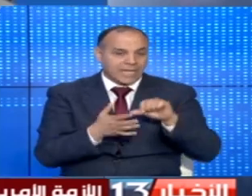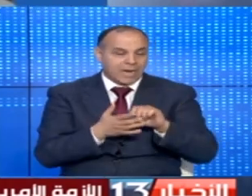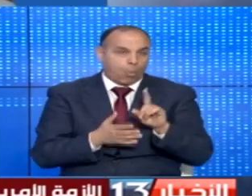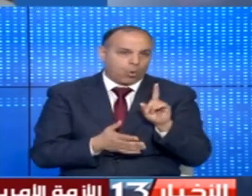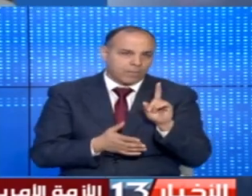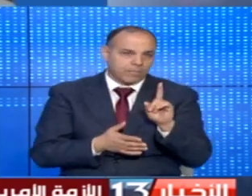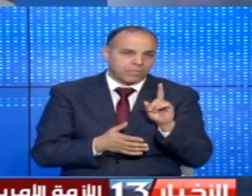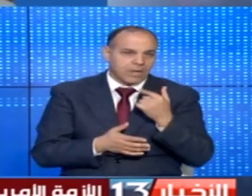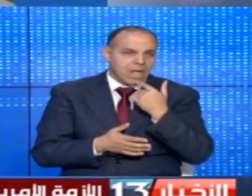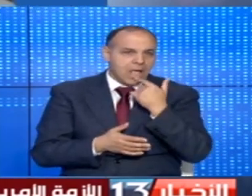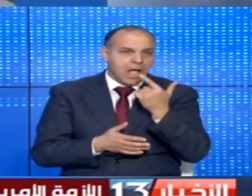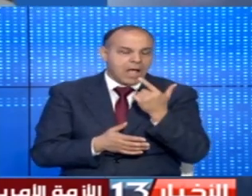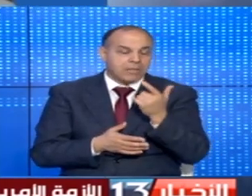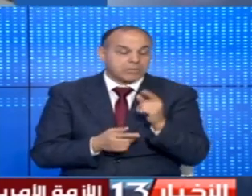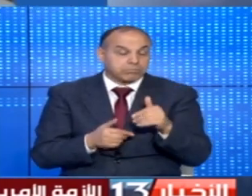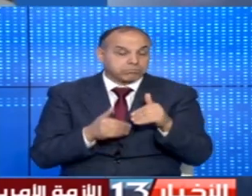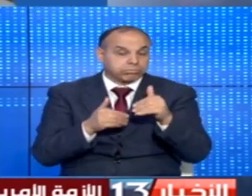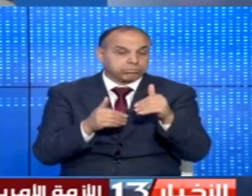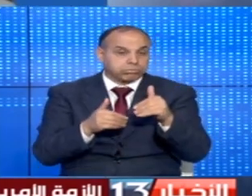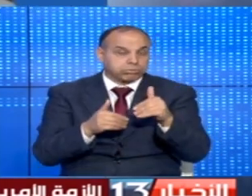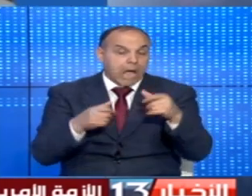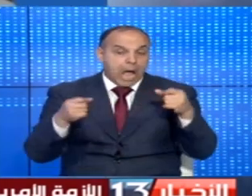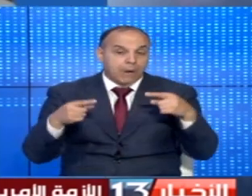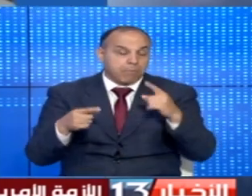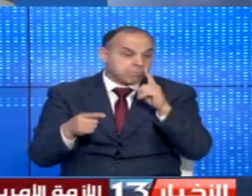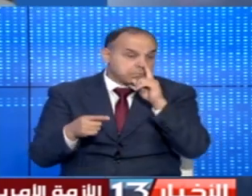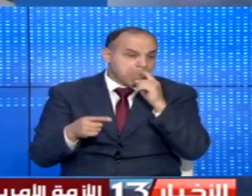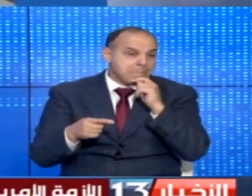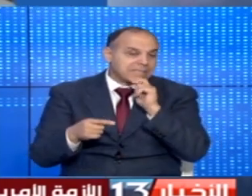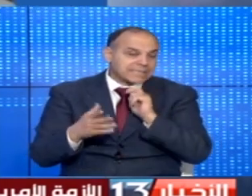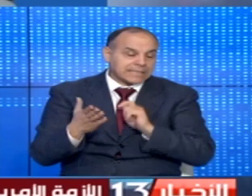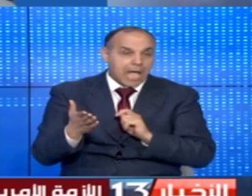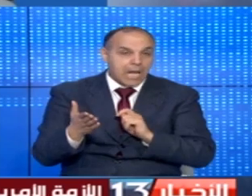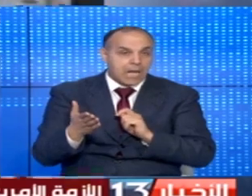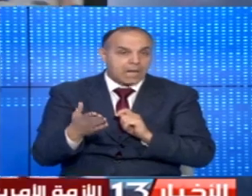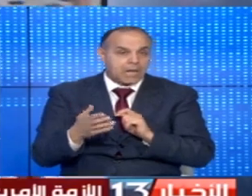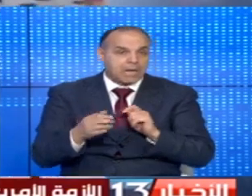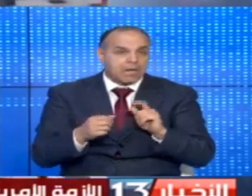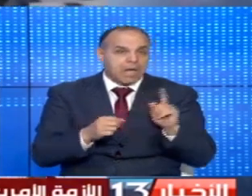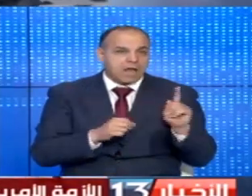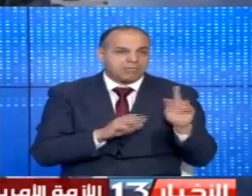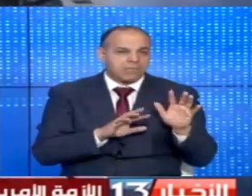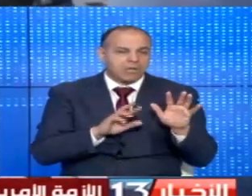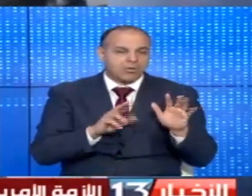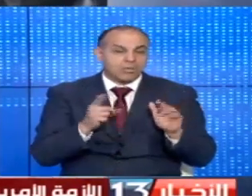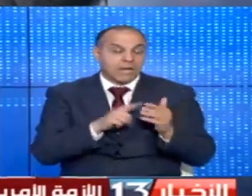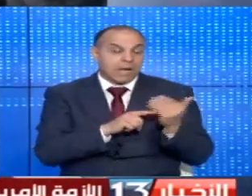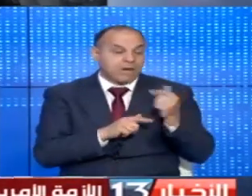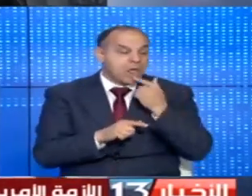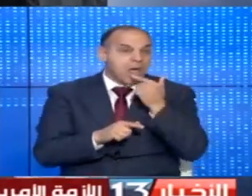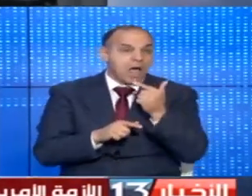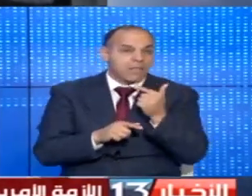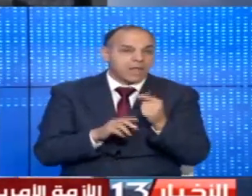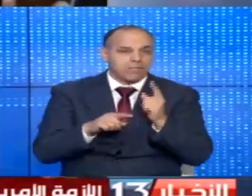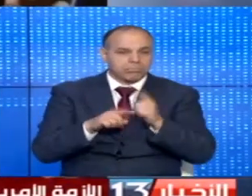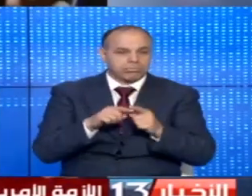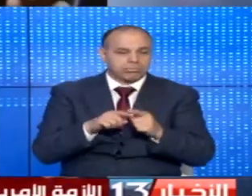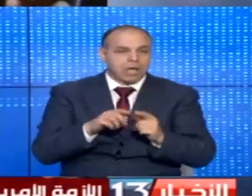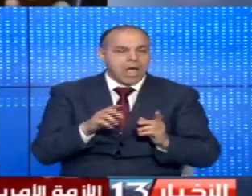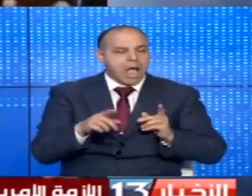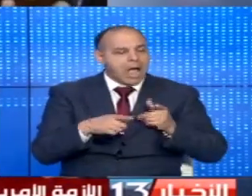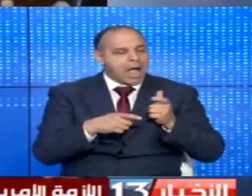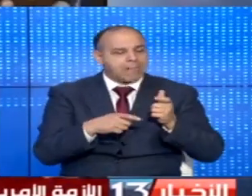ويستند ان اصل قانون سلطات الحرب الذي وقع عام ثلاثه وسبعين وتسعمائه والف ويمنع الرئيس من شن حرب